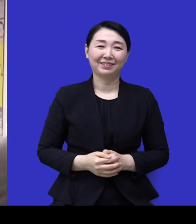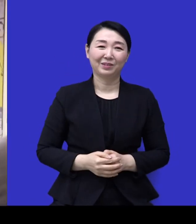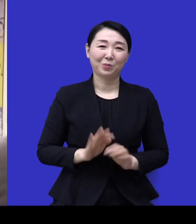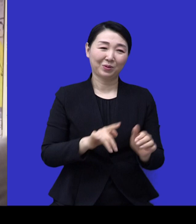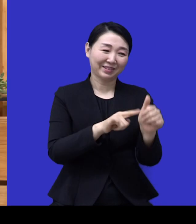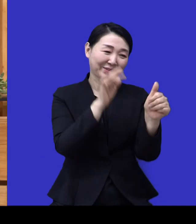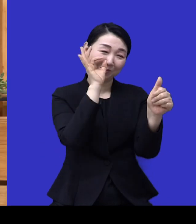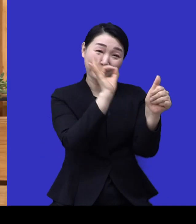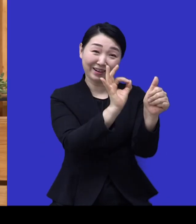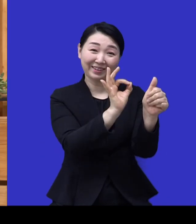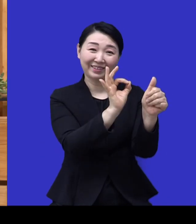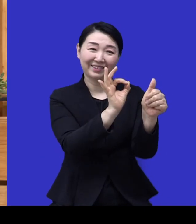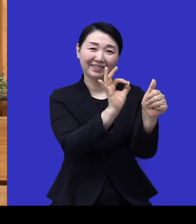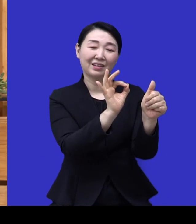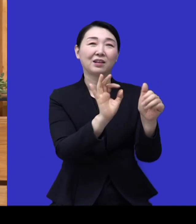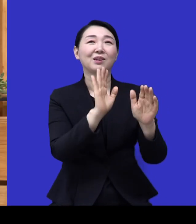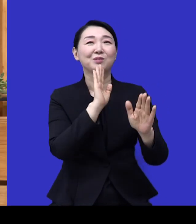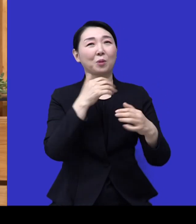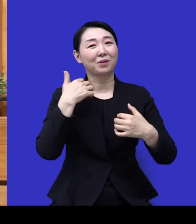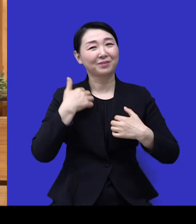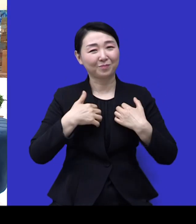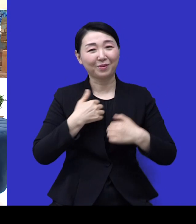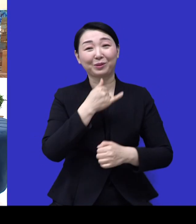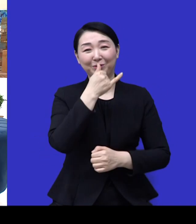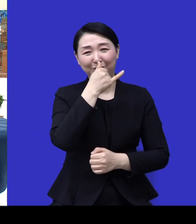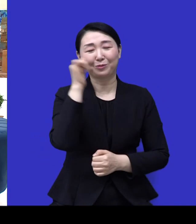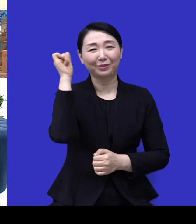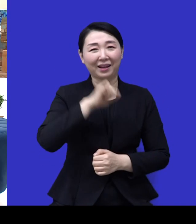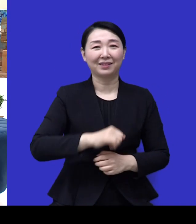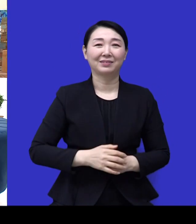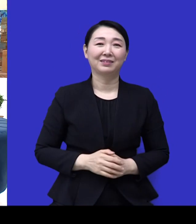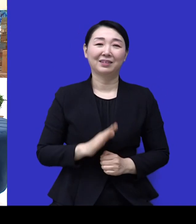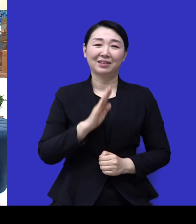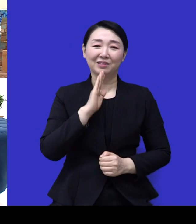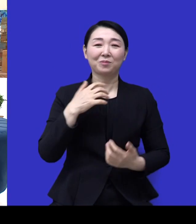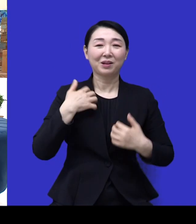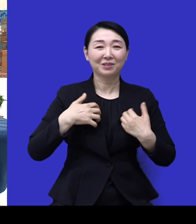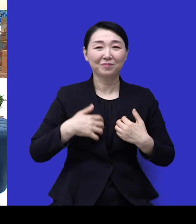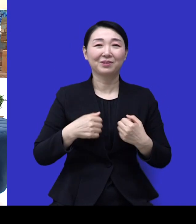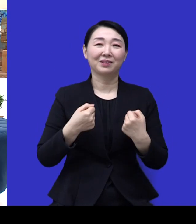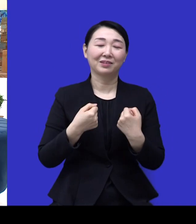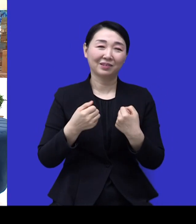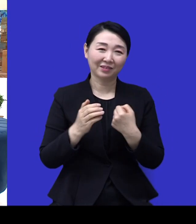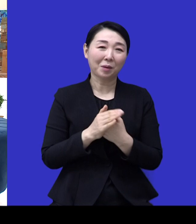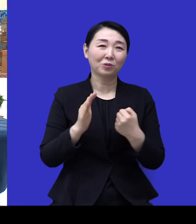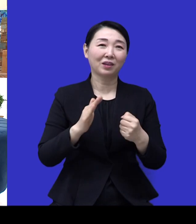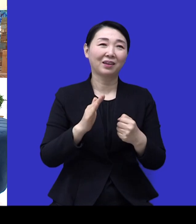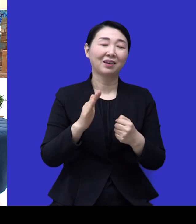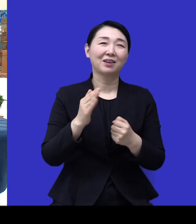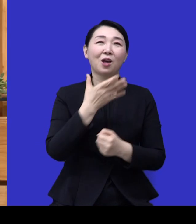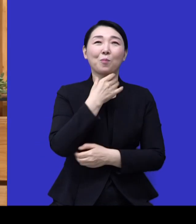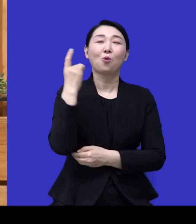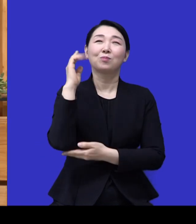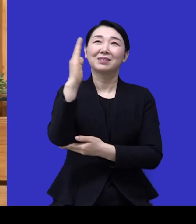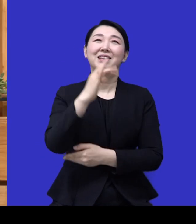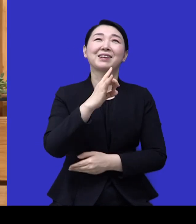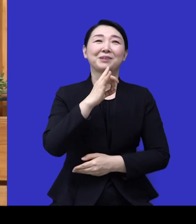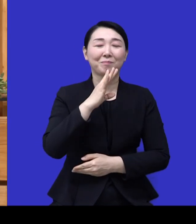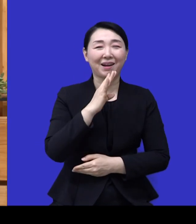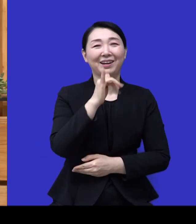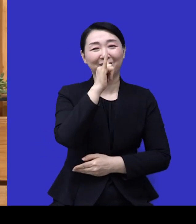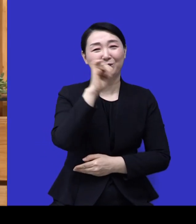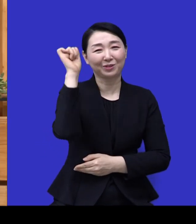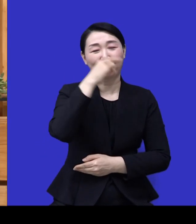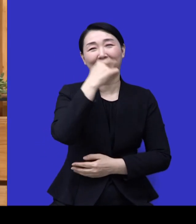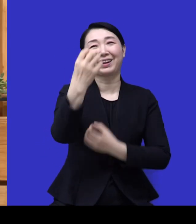장로님 보면서 정말 기뻐하시고 계시구나. 네. 정말 기쁘기 때문에 이 얘기밖에 할 것이 없다라고 오늘 간증을